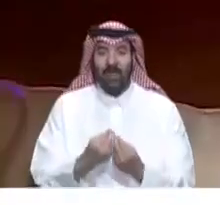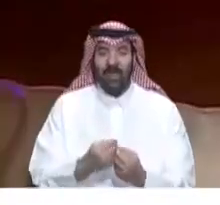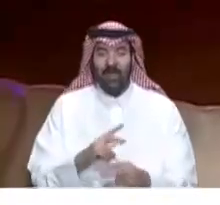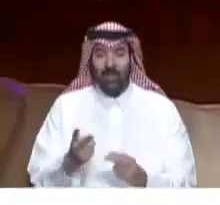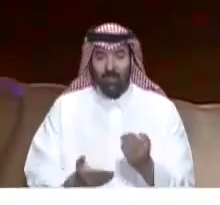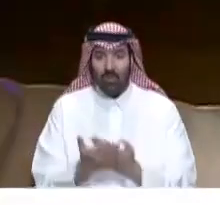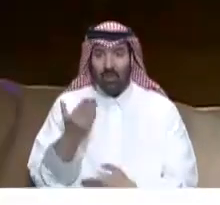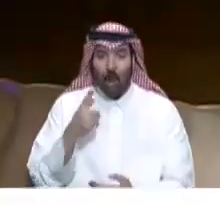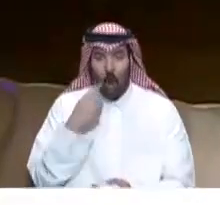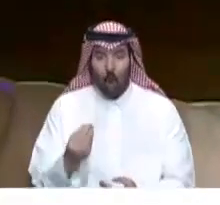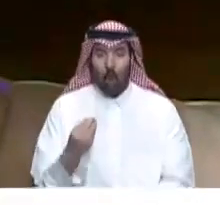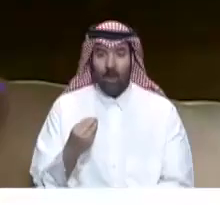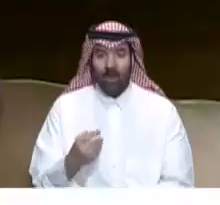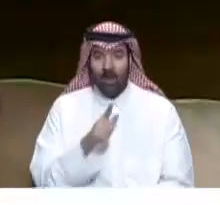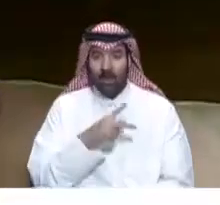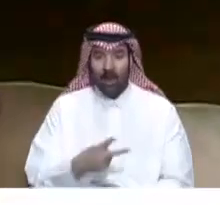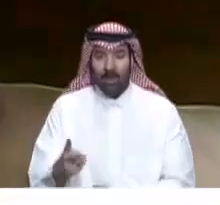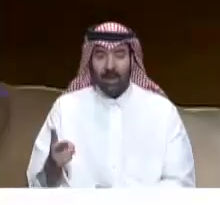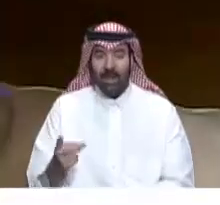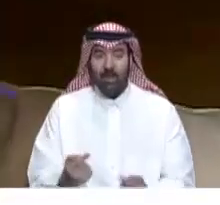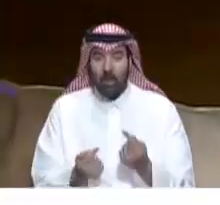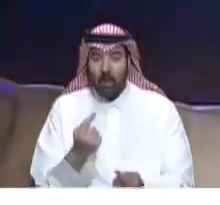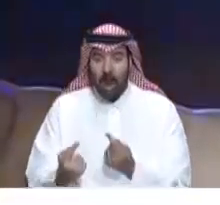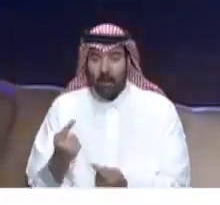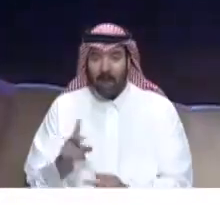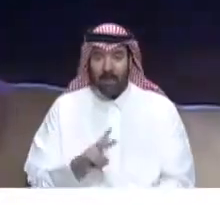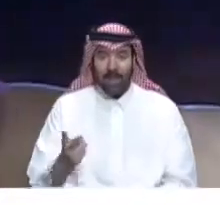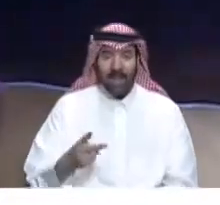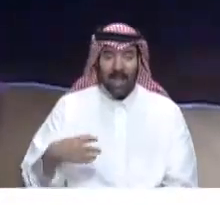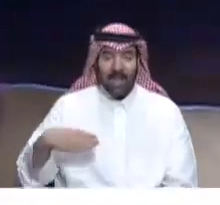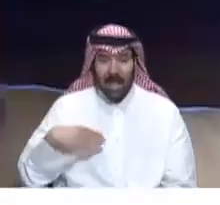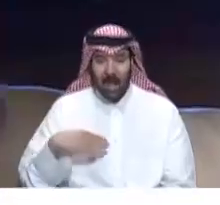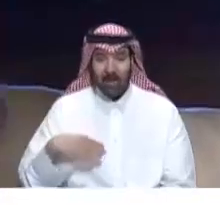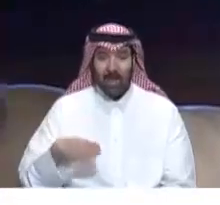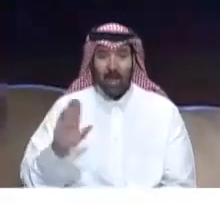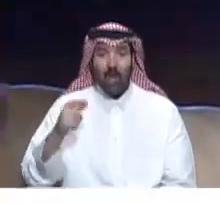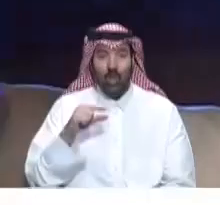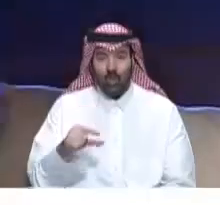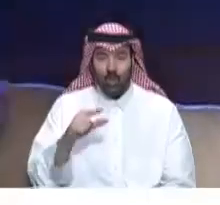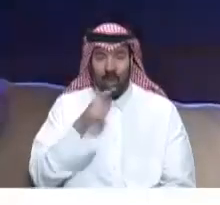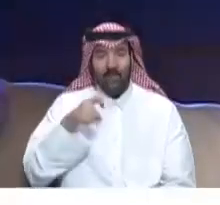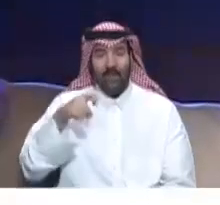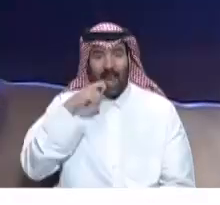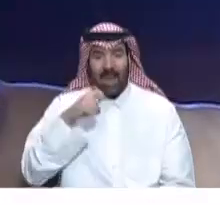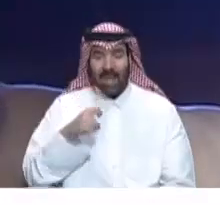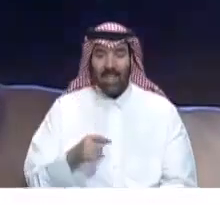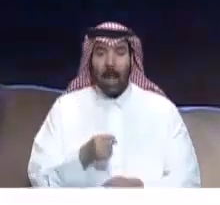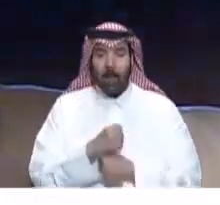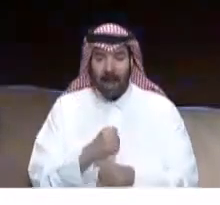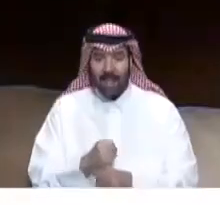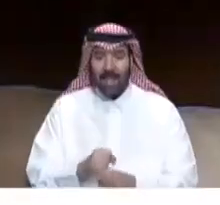منتج رائع جدا من مشروع بهجة الذي تتبناه وزارة الشؤون البلدية